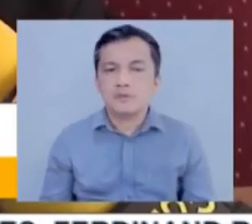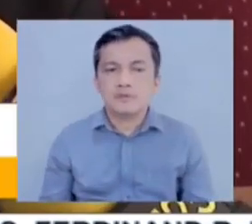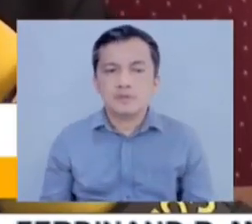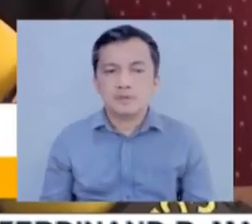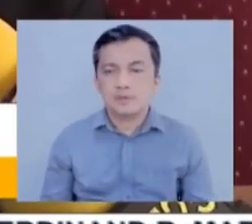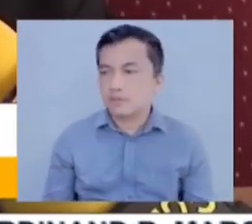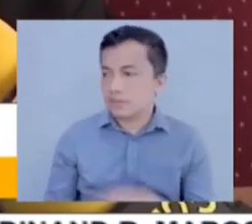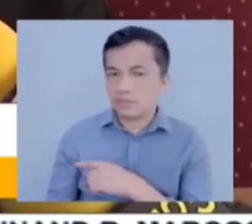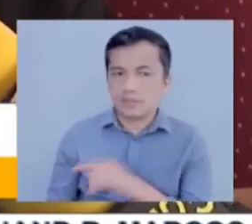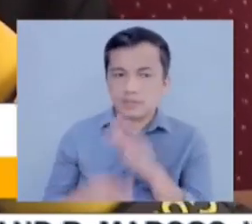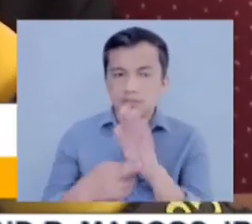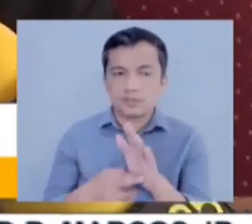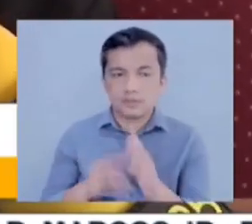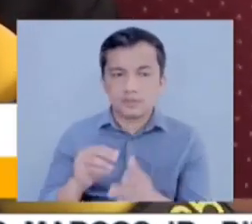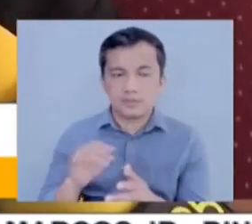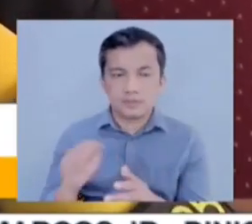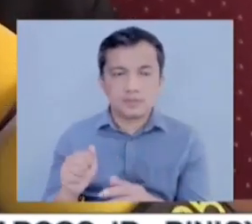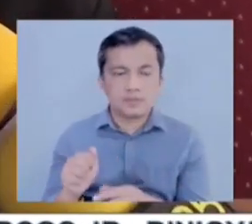Mika ay